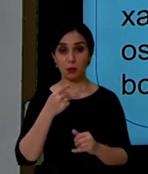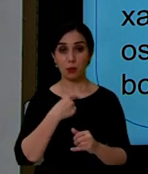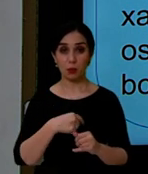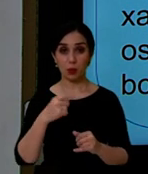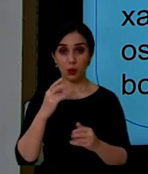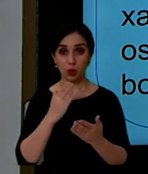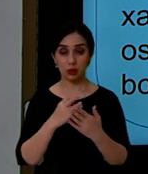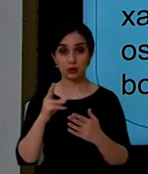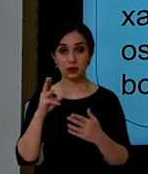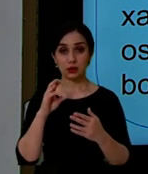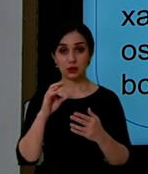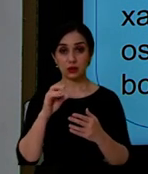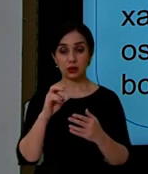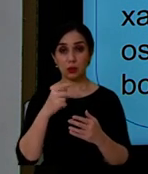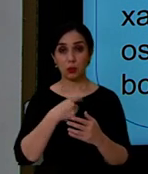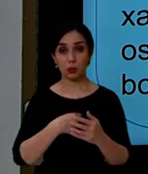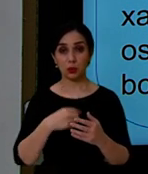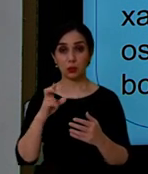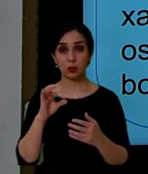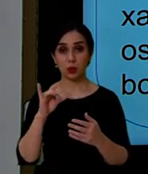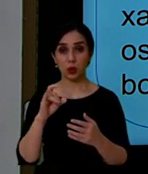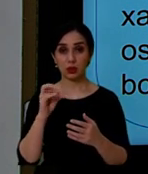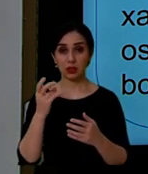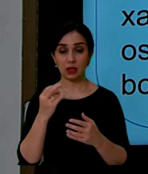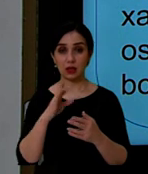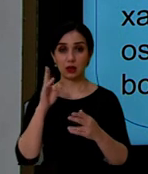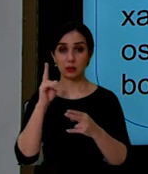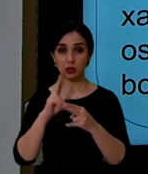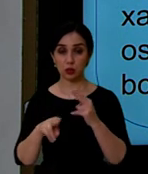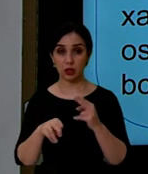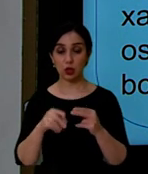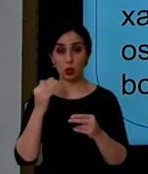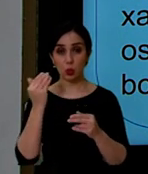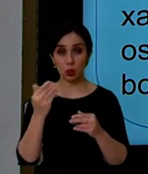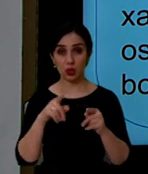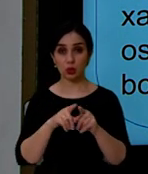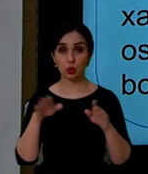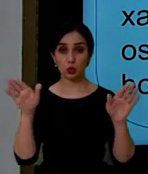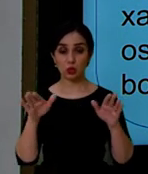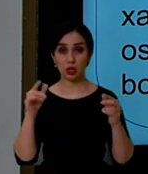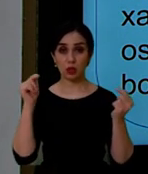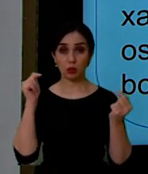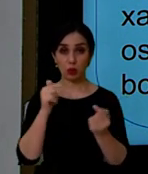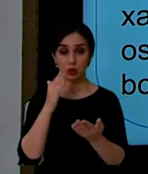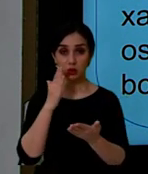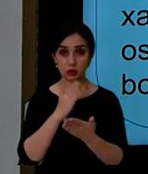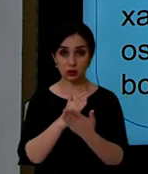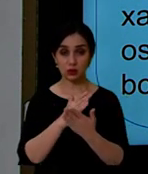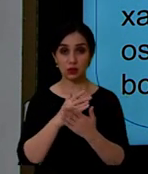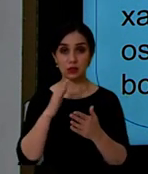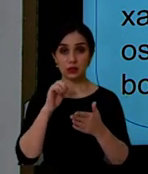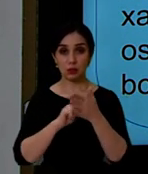bronxlar tarmoqlanib, bronxialalar bilan tugaydi. Ular uchishga moslashganligi